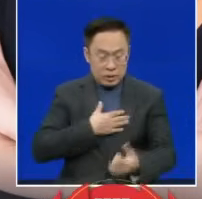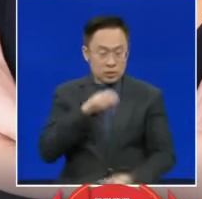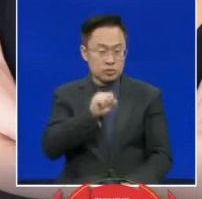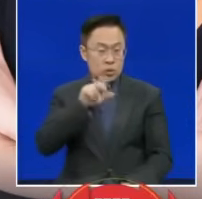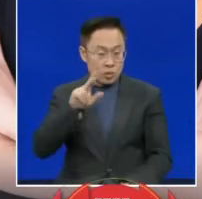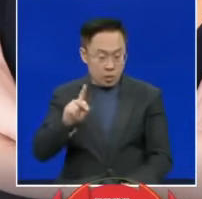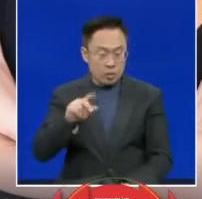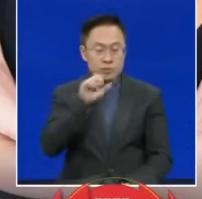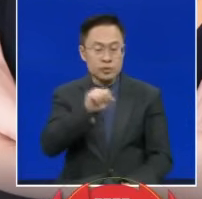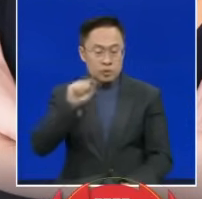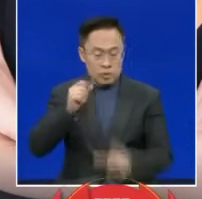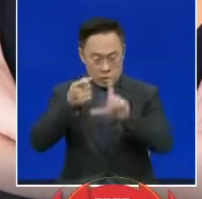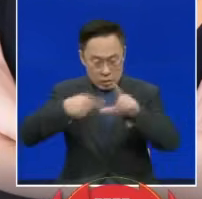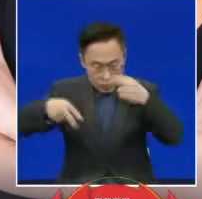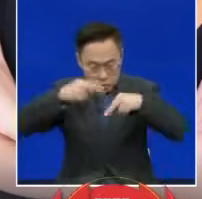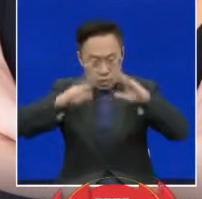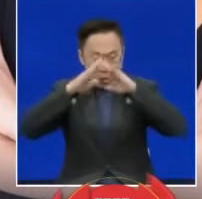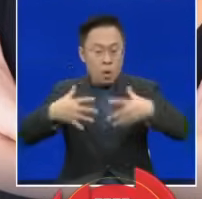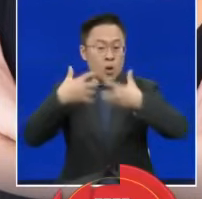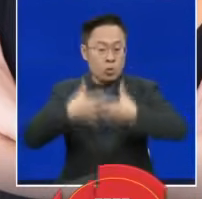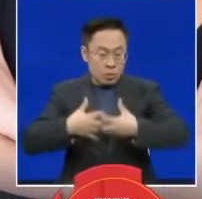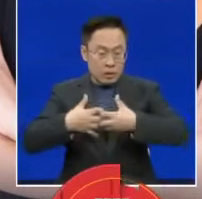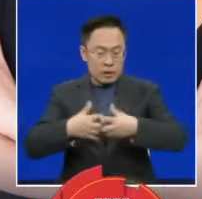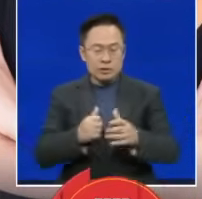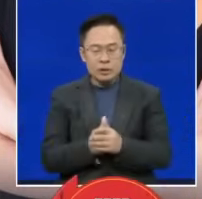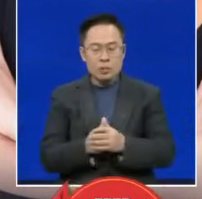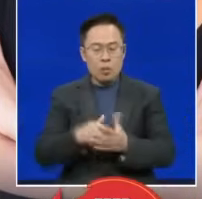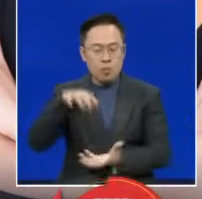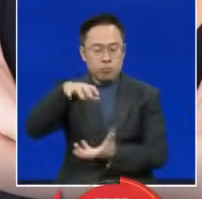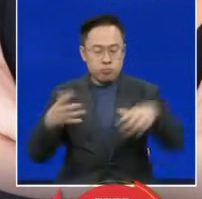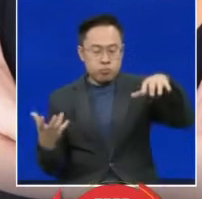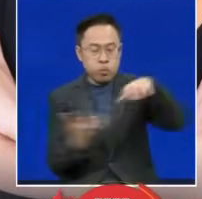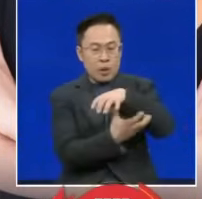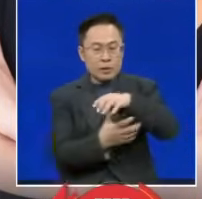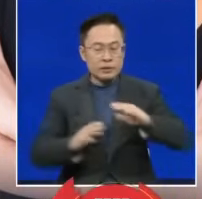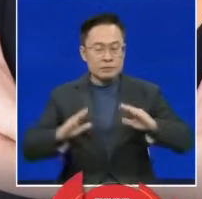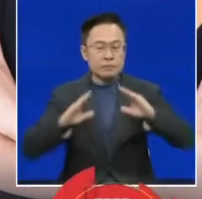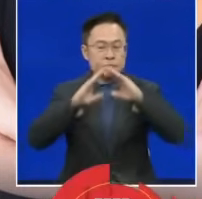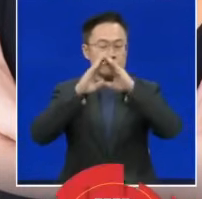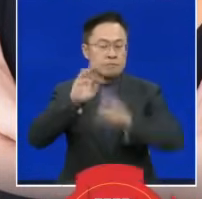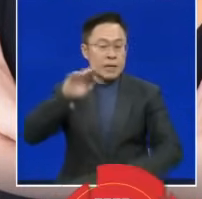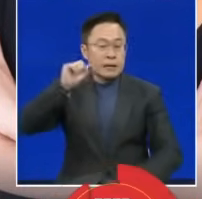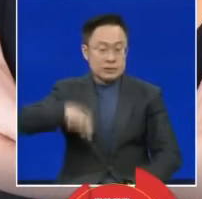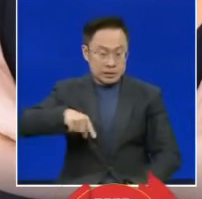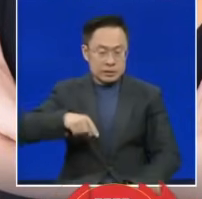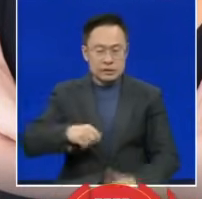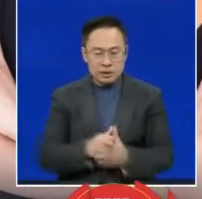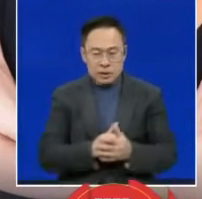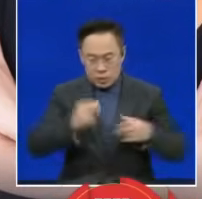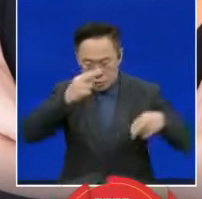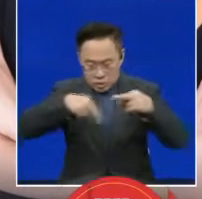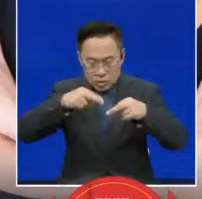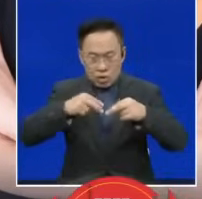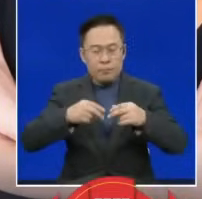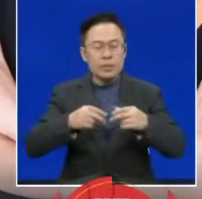สอบโรงงานที่มีกากสารแคดเมียมอยู่ในเขตบางซื่อก็ทราบว่าเป็นบริษัทล้อโลหะไทยเมทัลจำกัดอยู่ในซอย